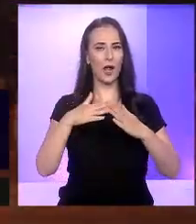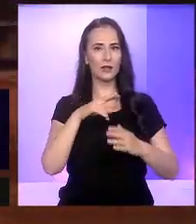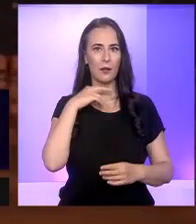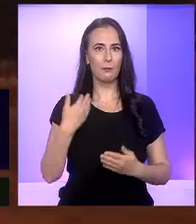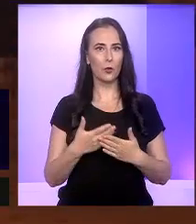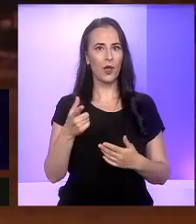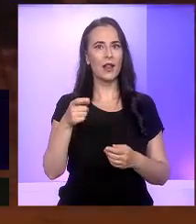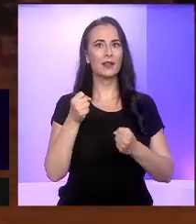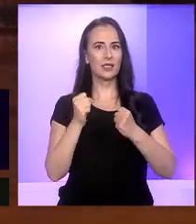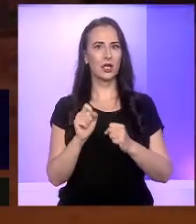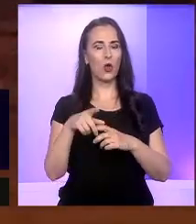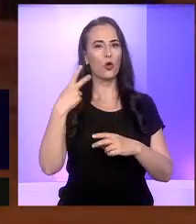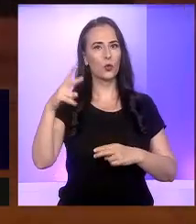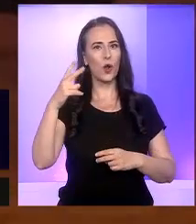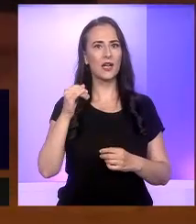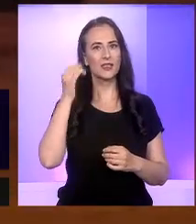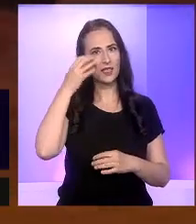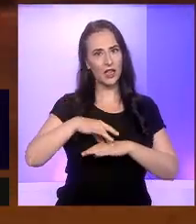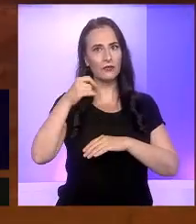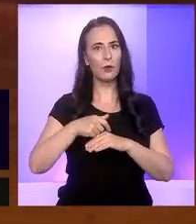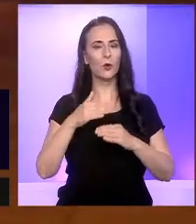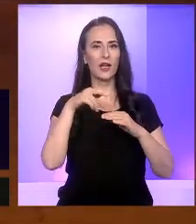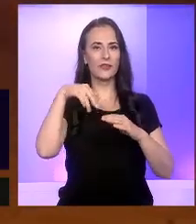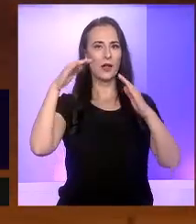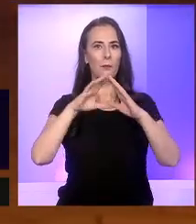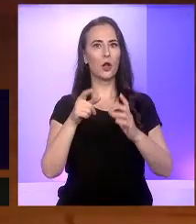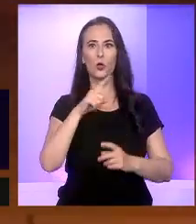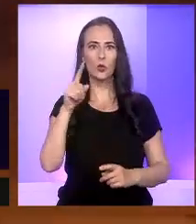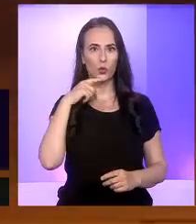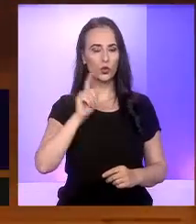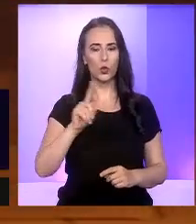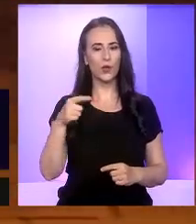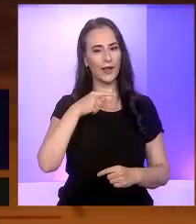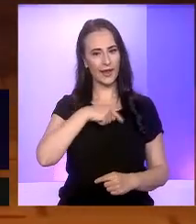Casa Albă, pentru că el deține în continuare inițiativa la nivel global, nu rușii și nu chinezii.